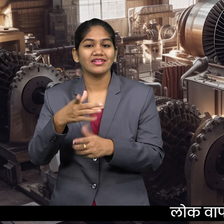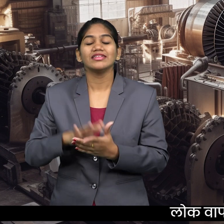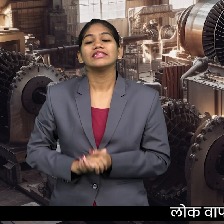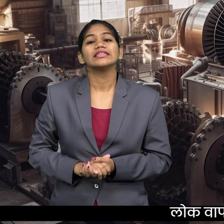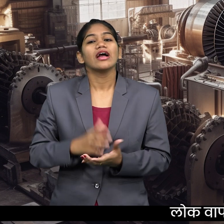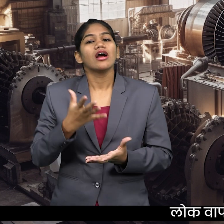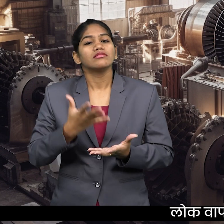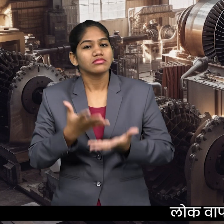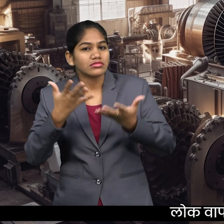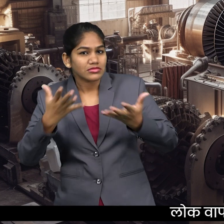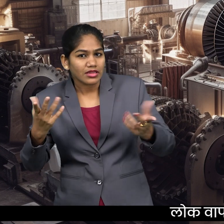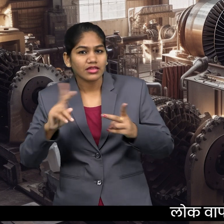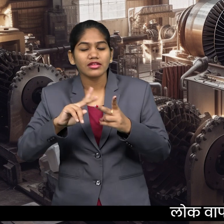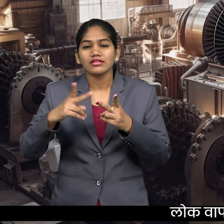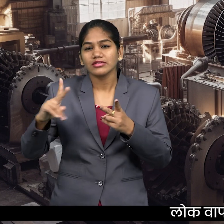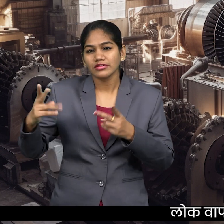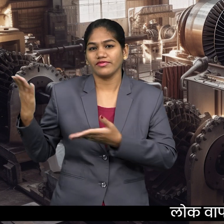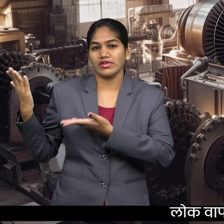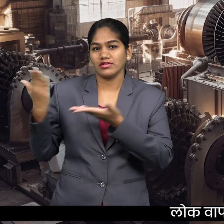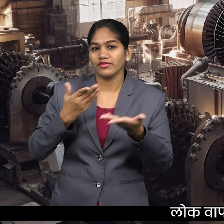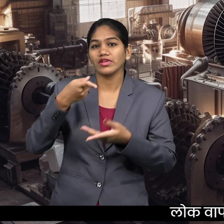संसाधने.